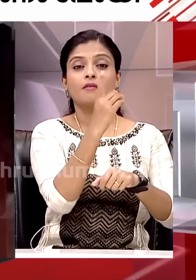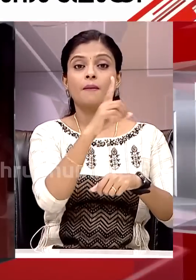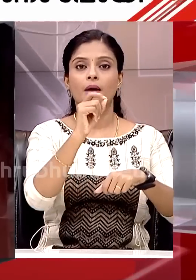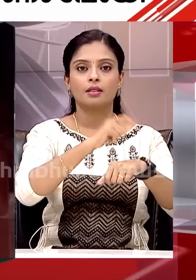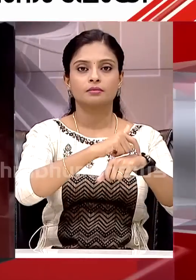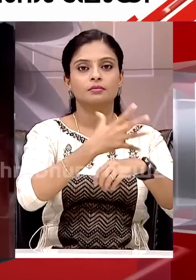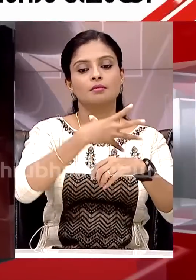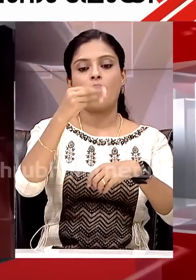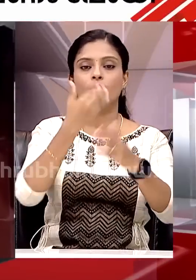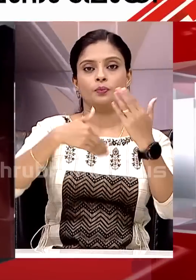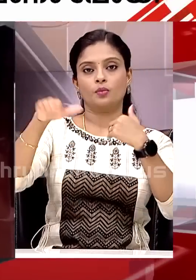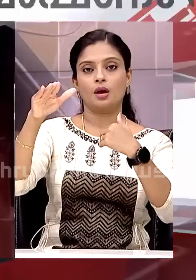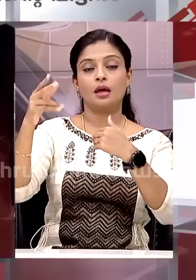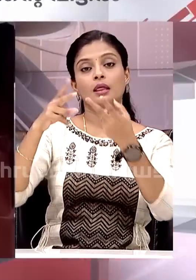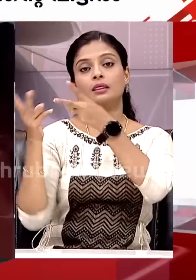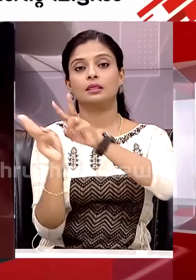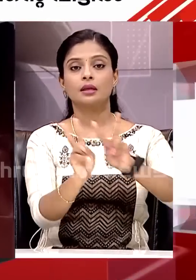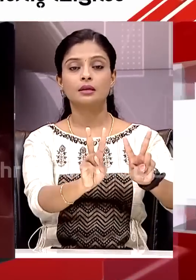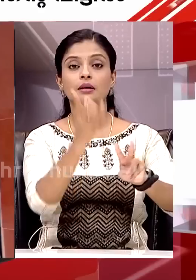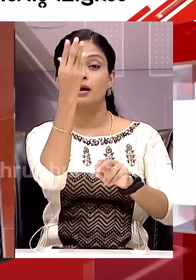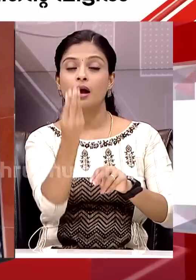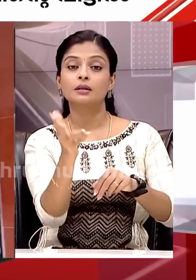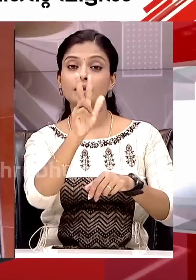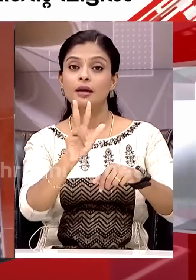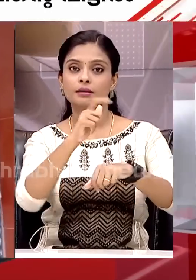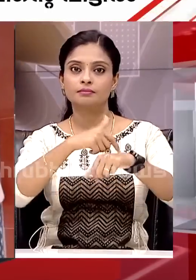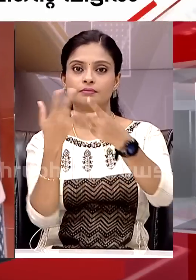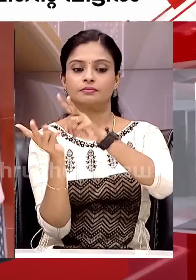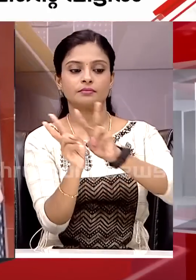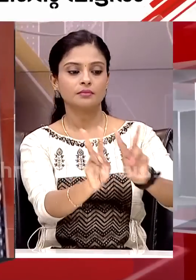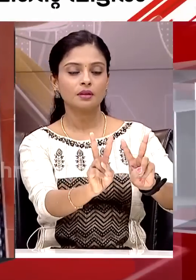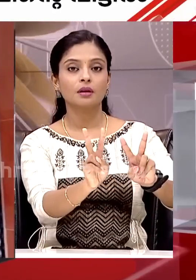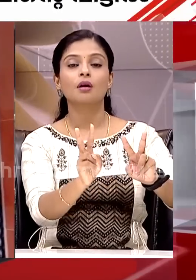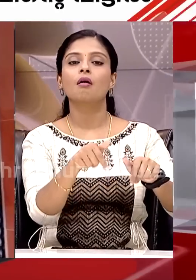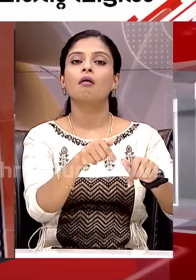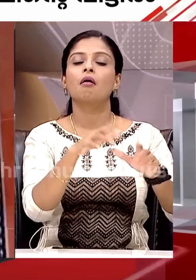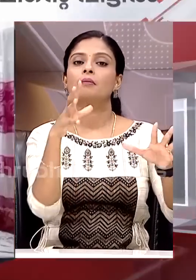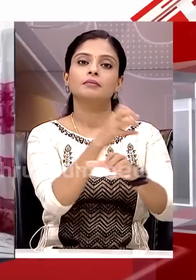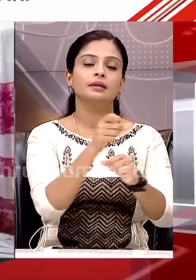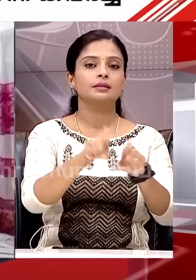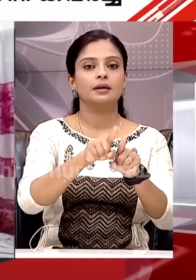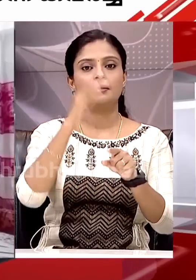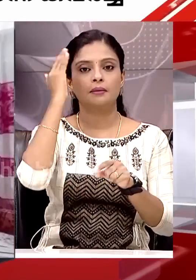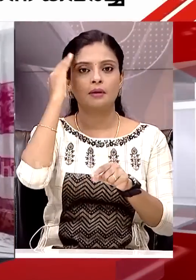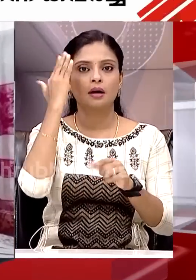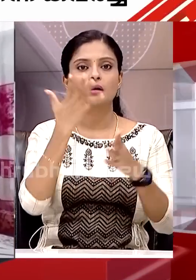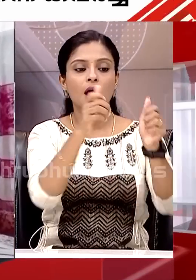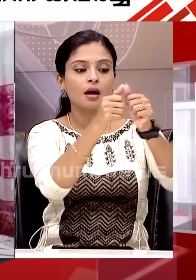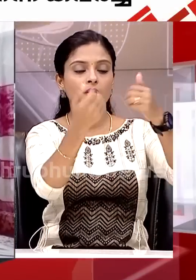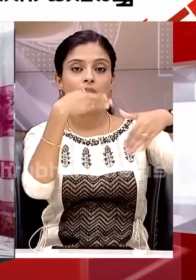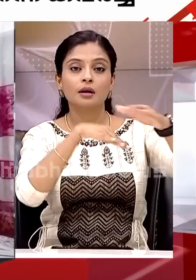നിന്ന് പുറത്തേക്ക് പോയി. പിന്നീട് 8 മണിക്ക് തിരിച്ചെത്തുമ്പോഴാണ് മോഷണ വിവരം നടന്നതായി അറിയുന്നത്. ഇതിന്റെ അലമാരിക്കുള്ളിലെ ലോക്കർ കുത്തി